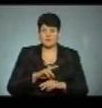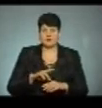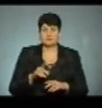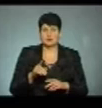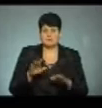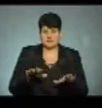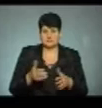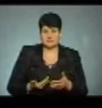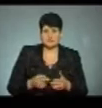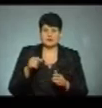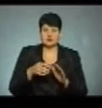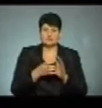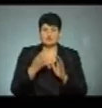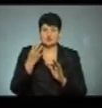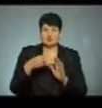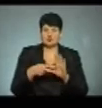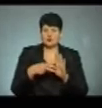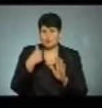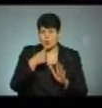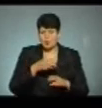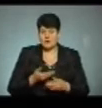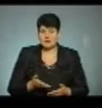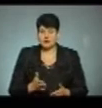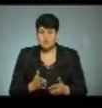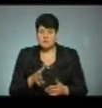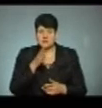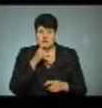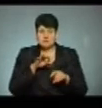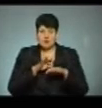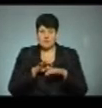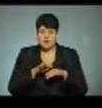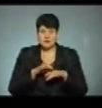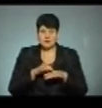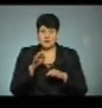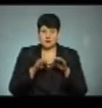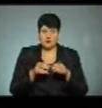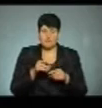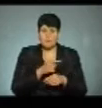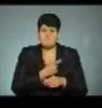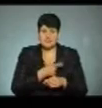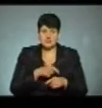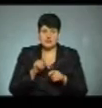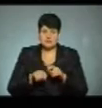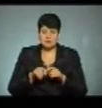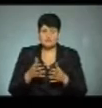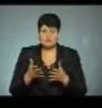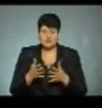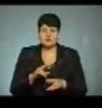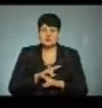жителя 1947 року народження. Під час проведення судово-медичної експертизи було встановлено, що